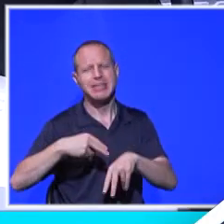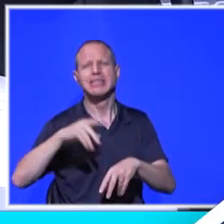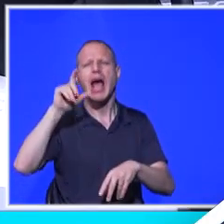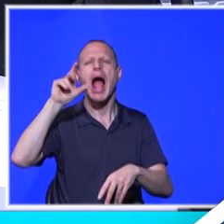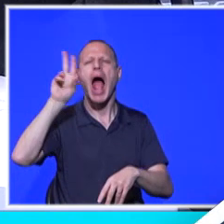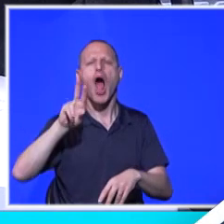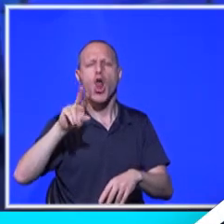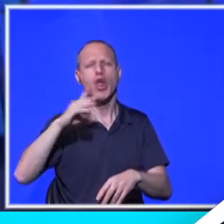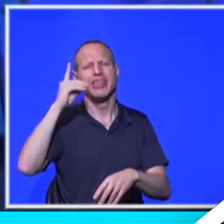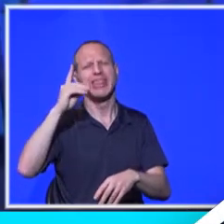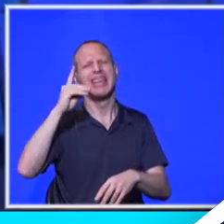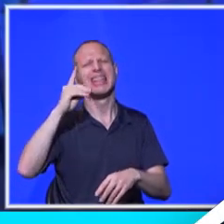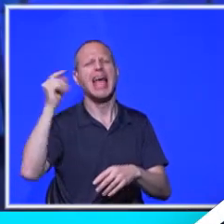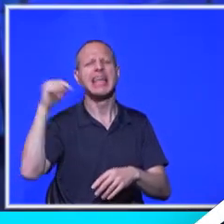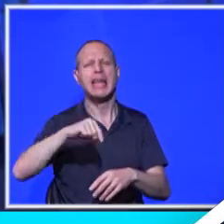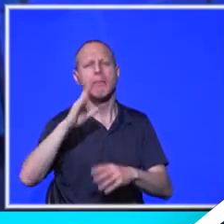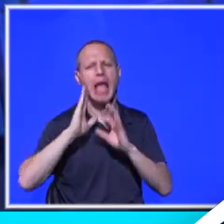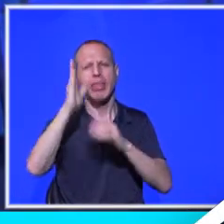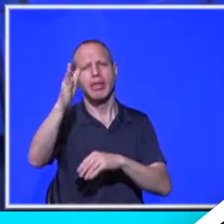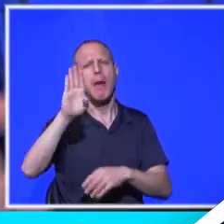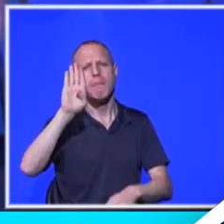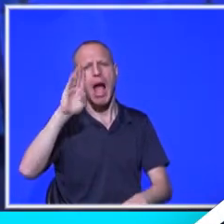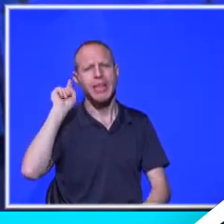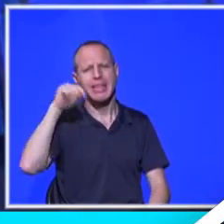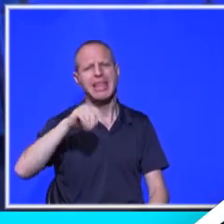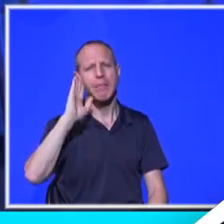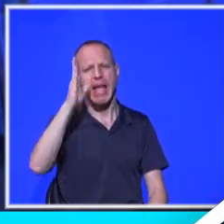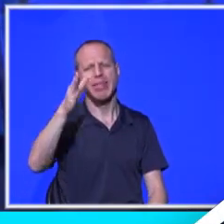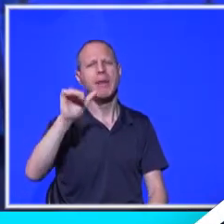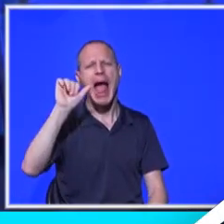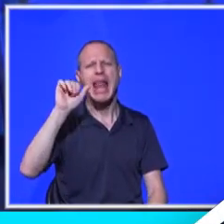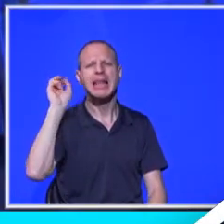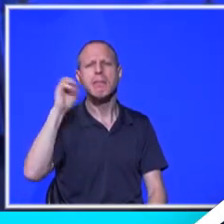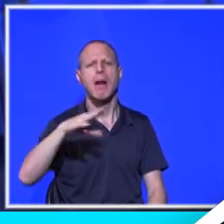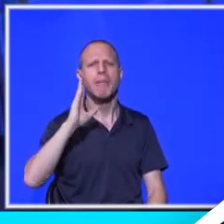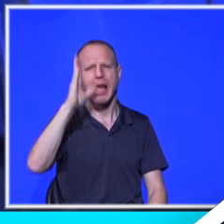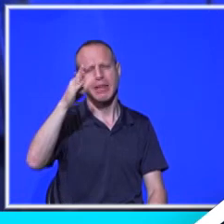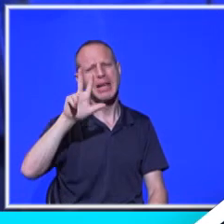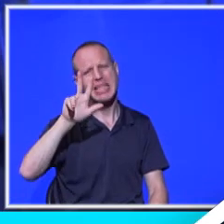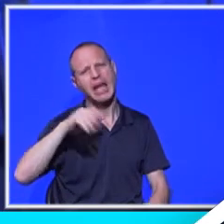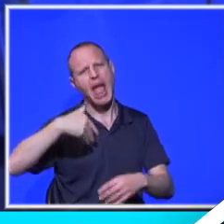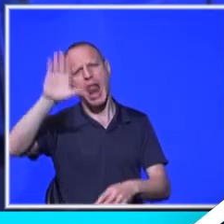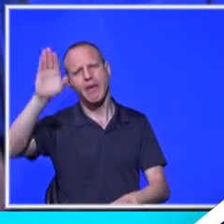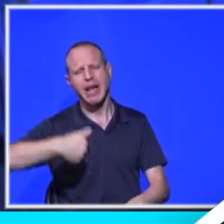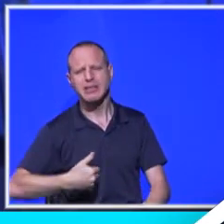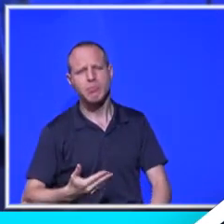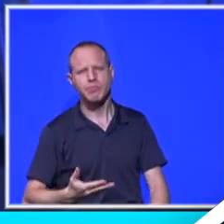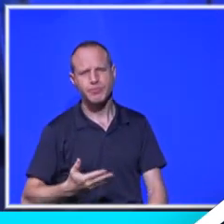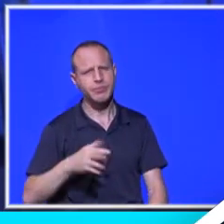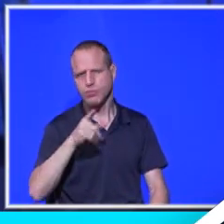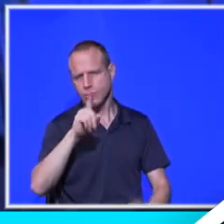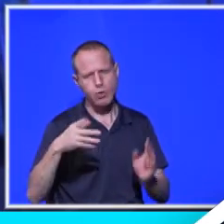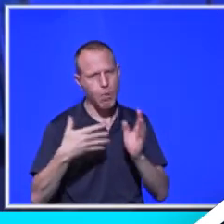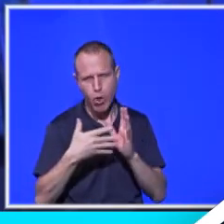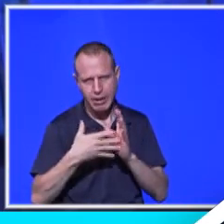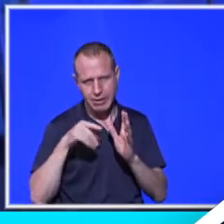הגיע מקדימה, ברקת הגיע מקדימה, אלקין בא מקדימה, צחי הלך וחזר, איפה שאת לא בוחנת